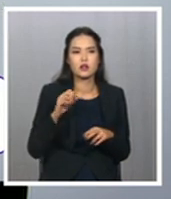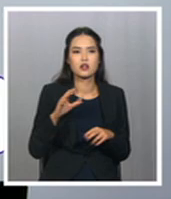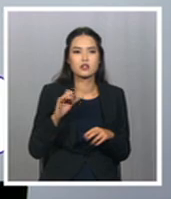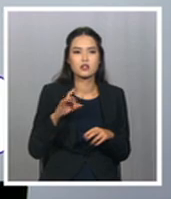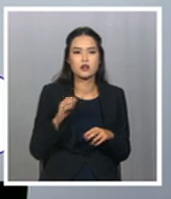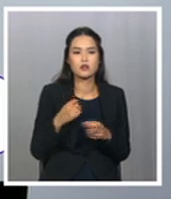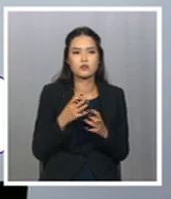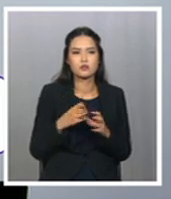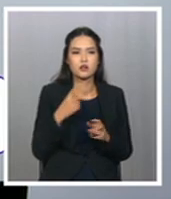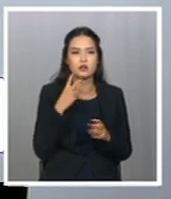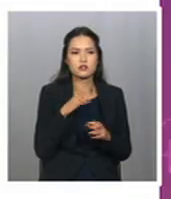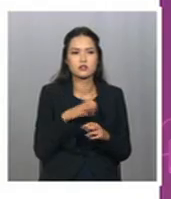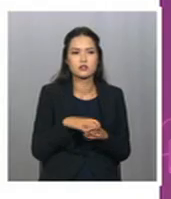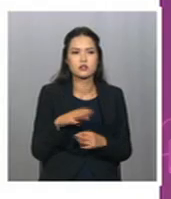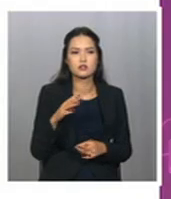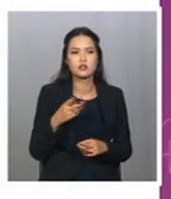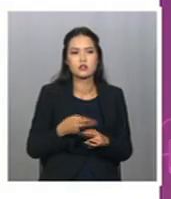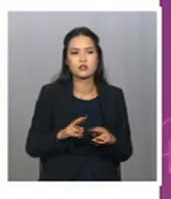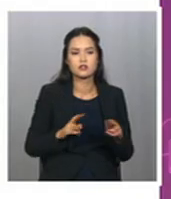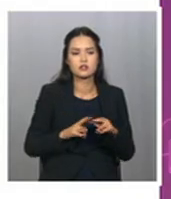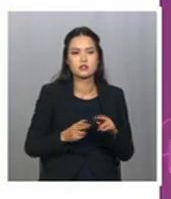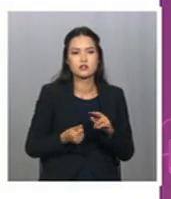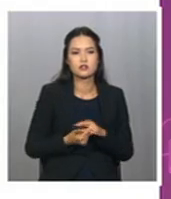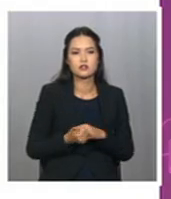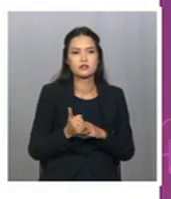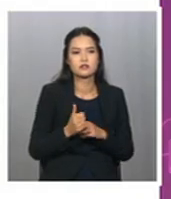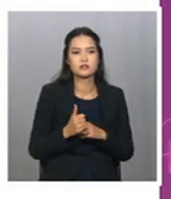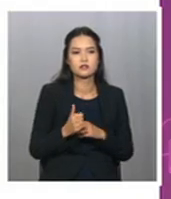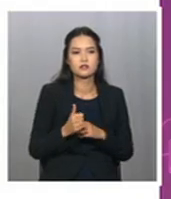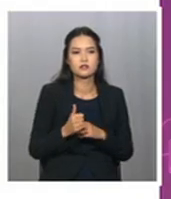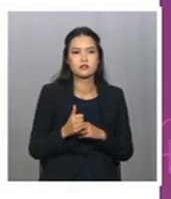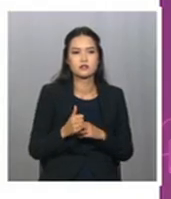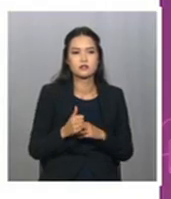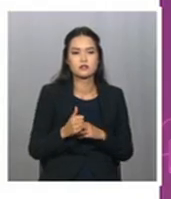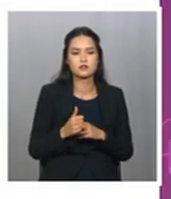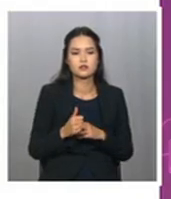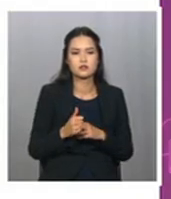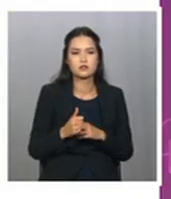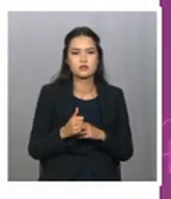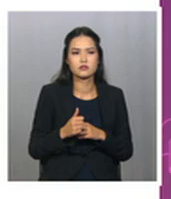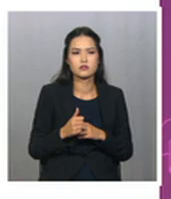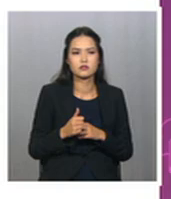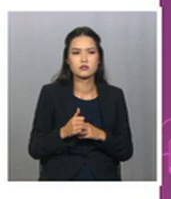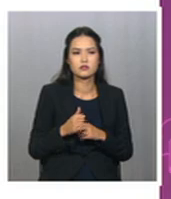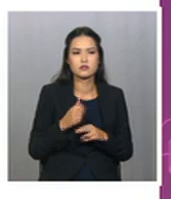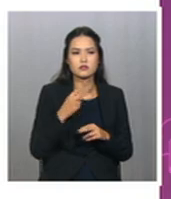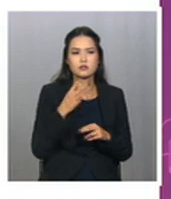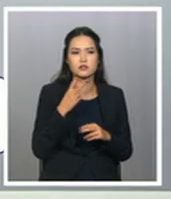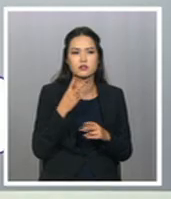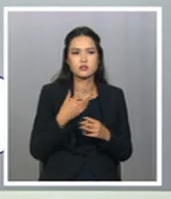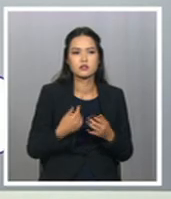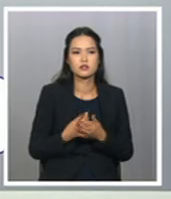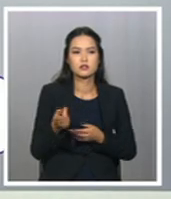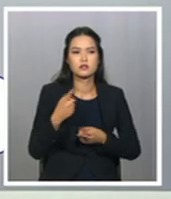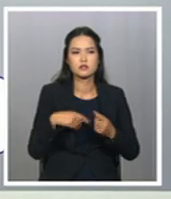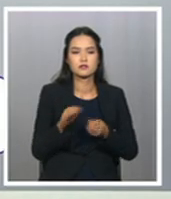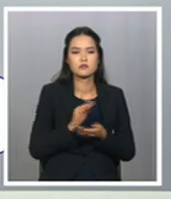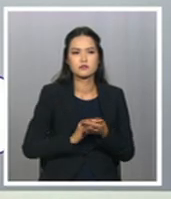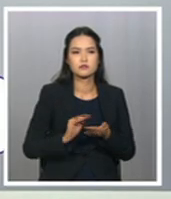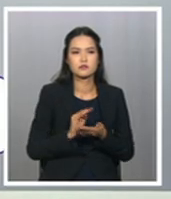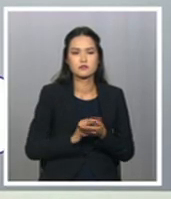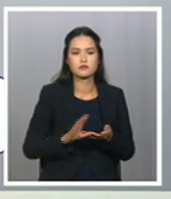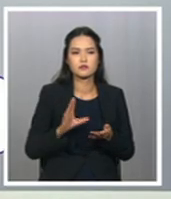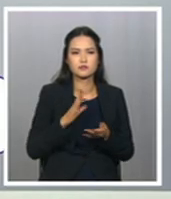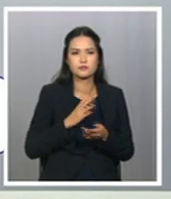аламыз. Яғни, бастапқы кездегі рецессивті гомозиготалы ағзалар қайта қалпына келді. Ал енді